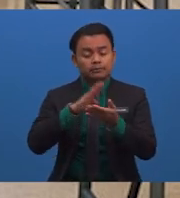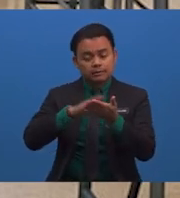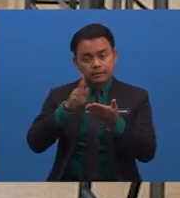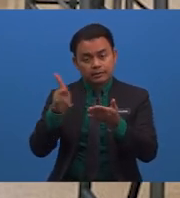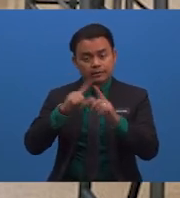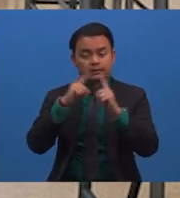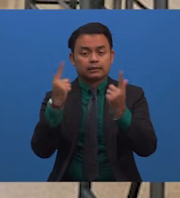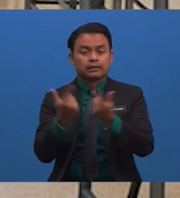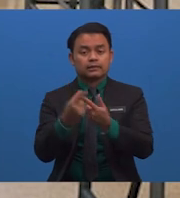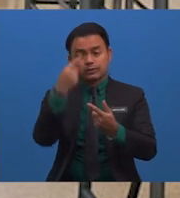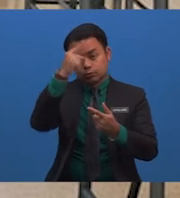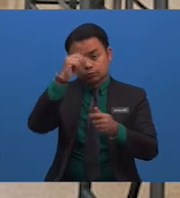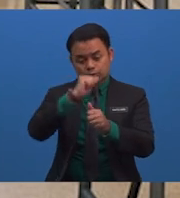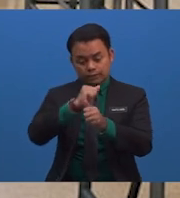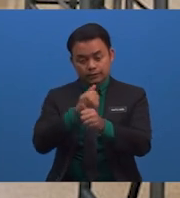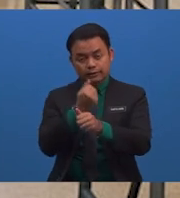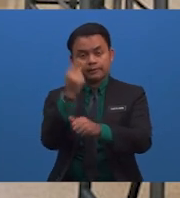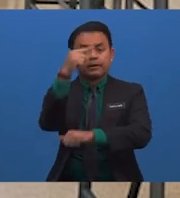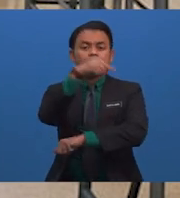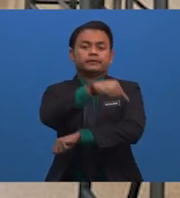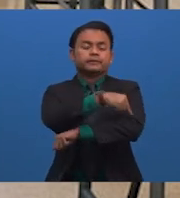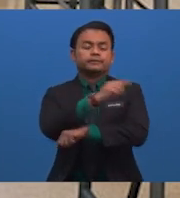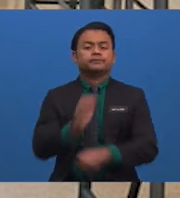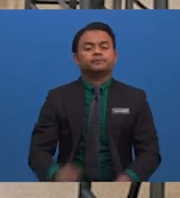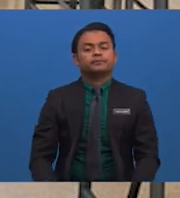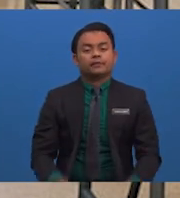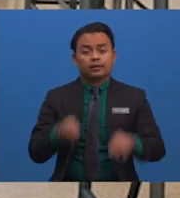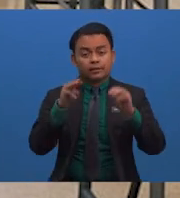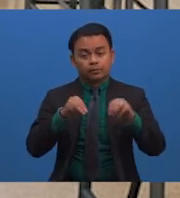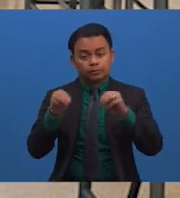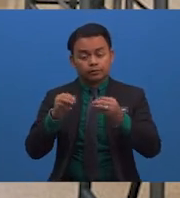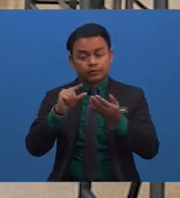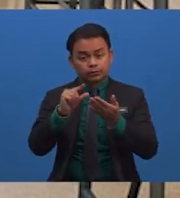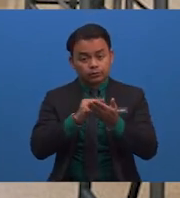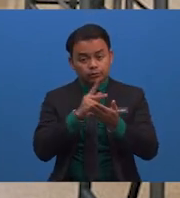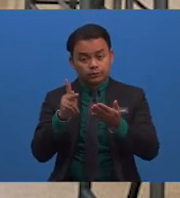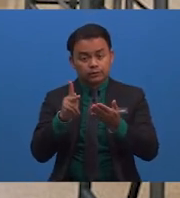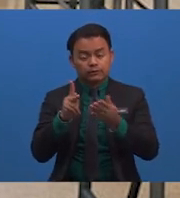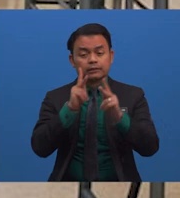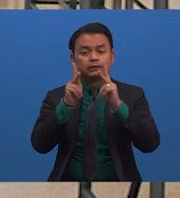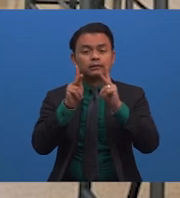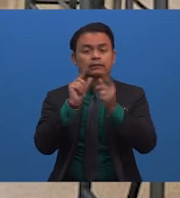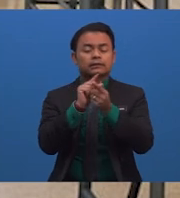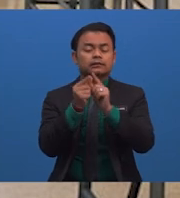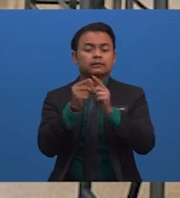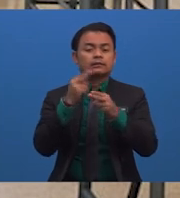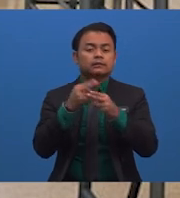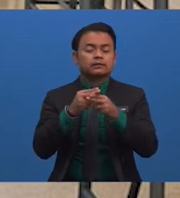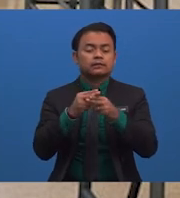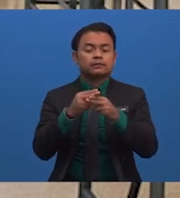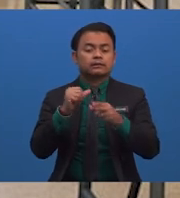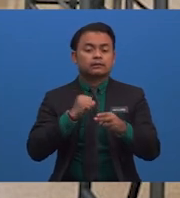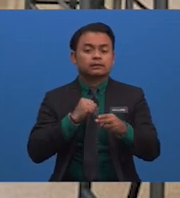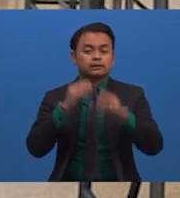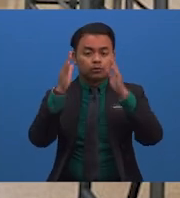untuk setiap hari. Murid-murid, gunakan kata ganti nama diri orang